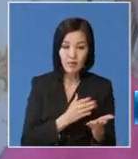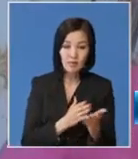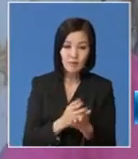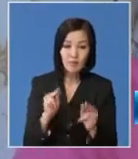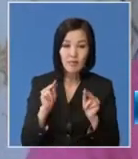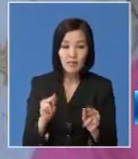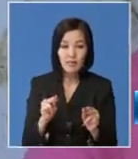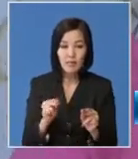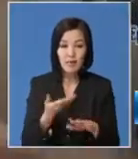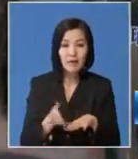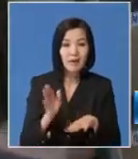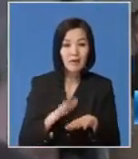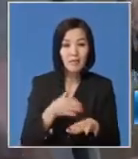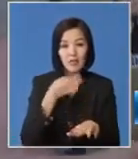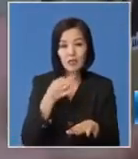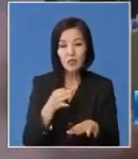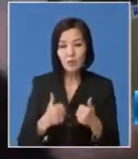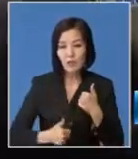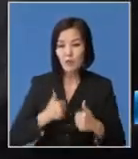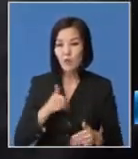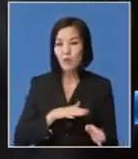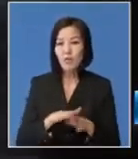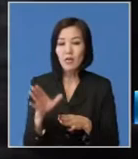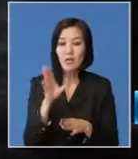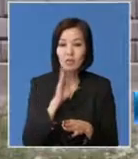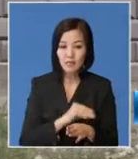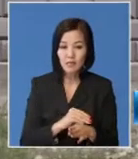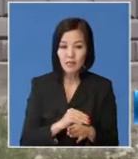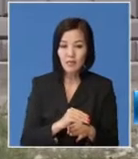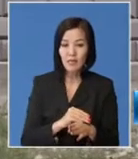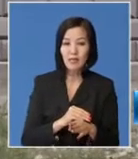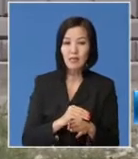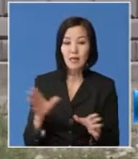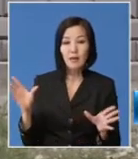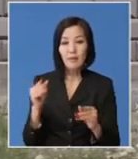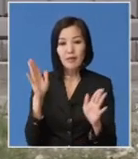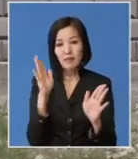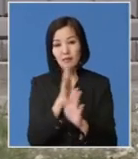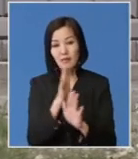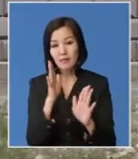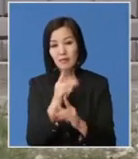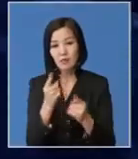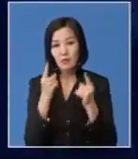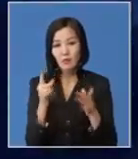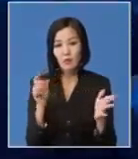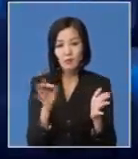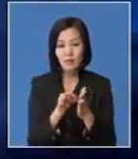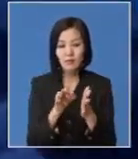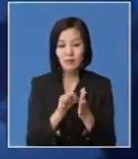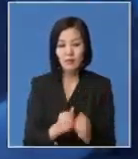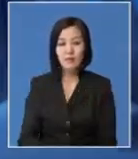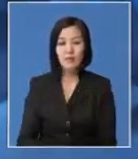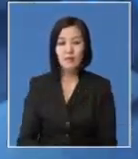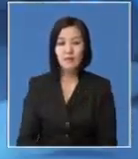адалдық. Қиында жауапты істі абыроймен атқару. Олардың тағдырын бір арнаға тоғыстырған осындай ұлы мақсат. Қамшат Мұхамеджан,